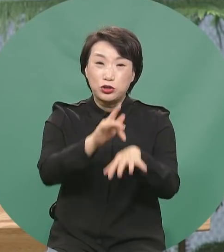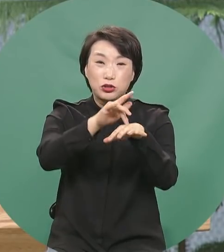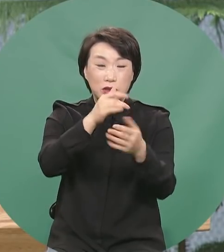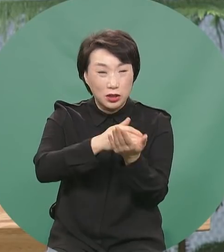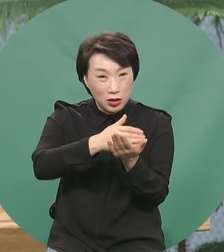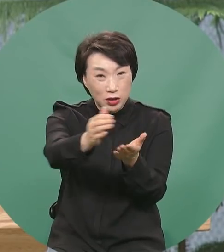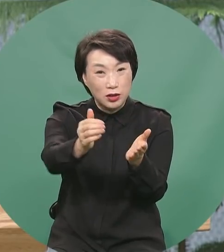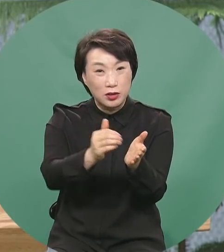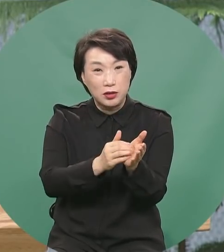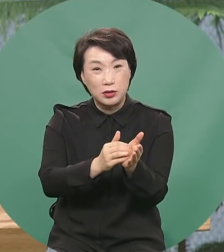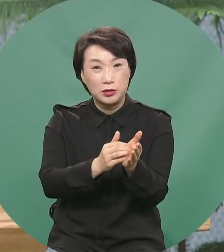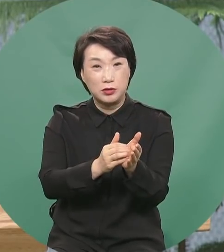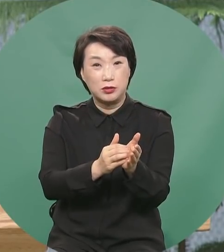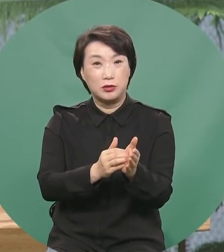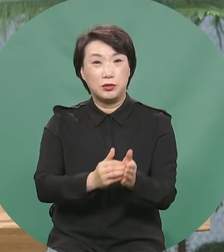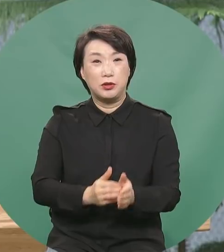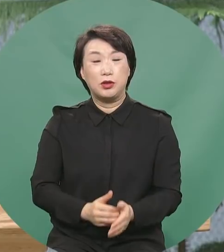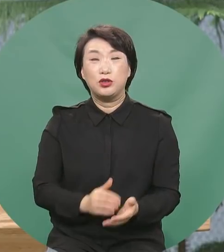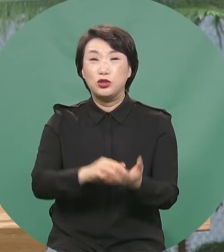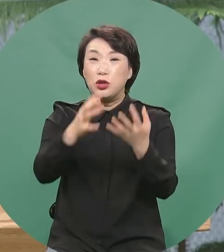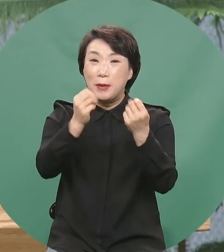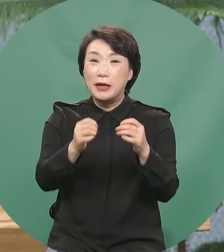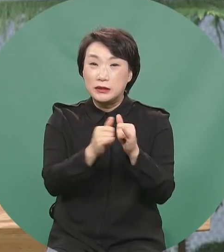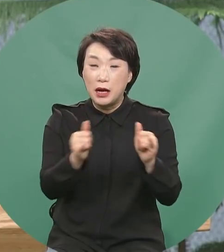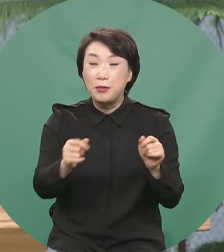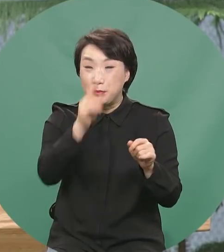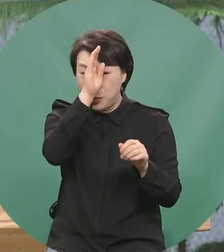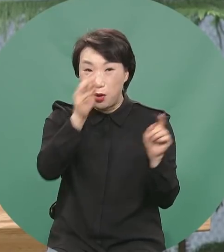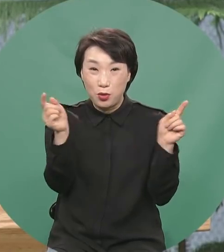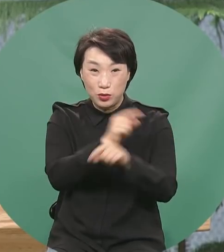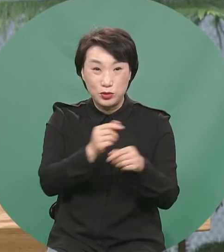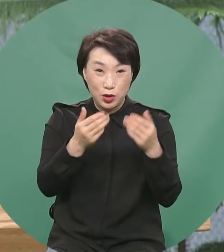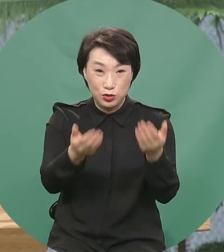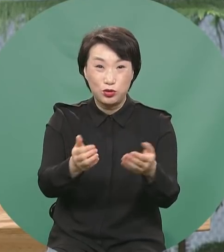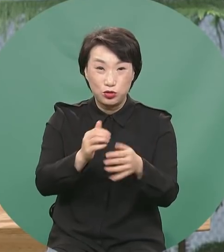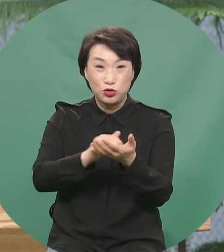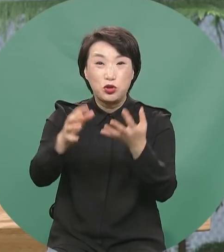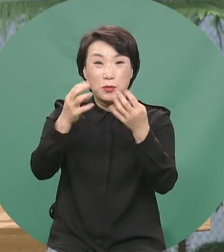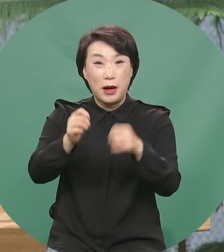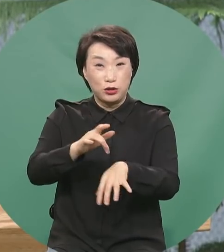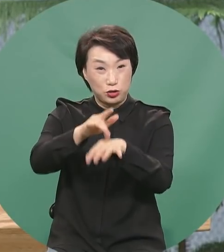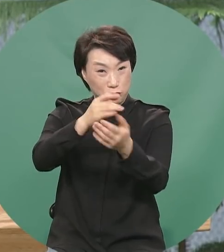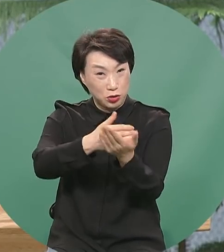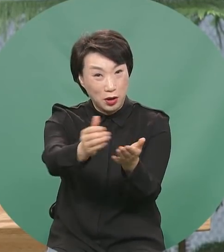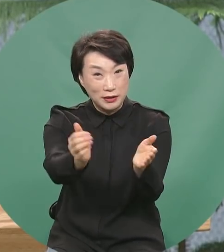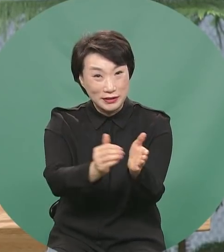귀신을 쫓아내시되, 많은 사람을 고치시고 많은 귀신을